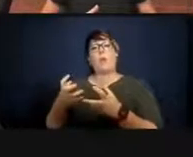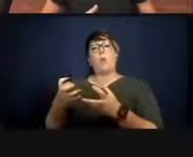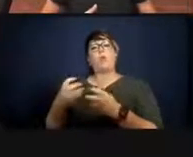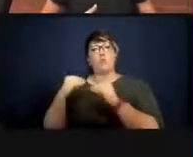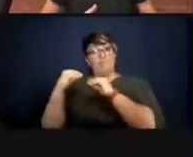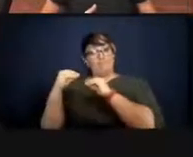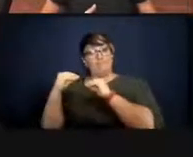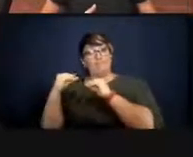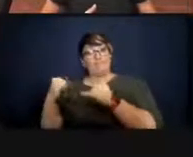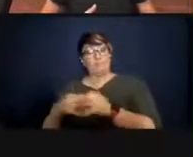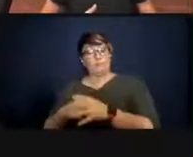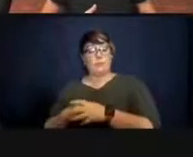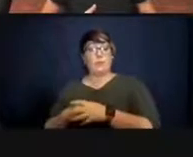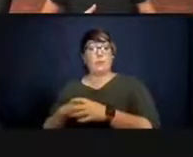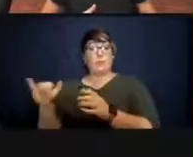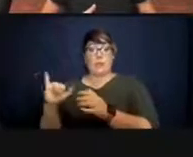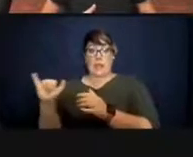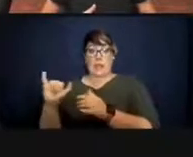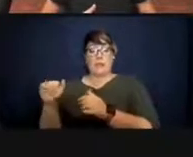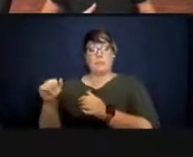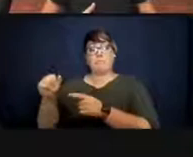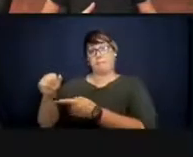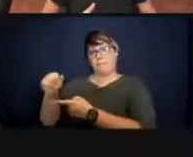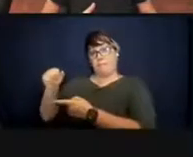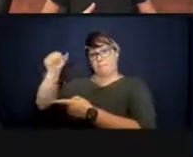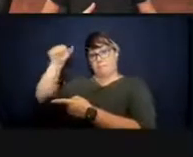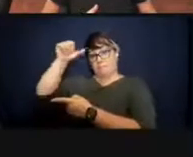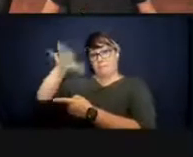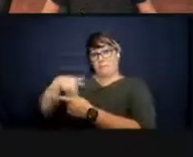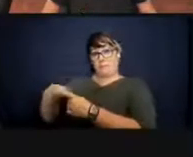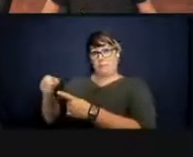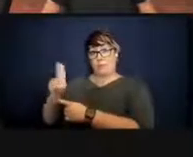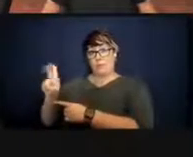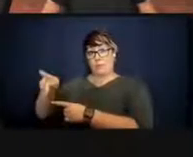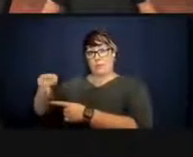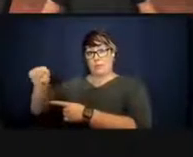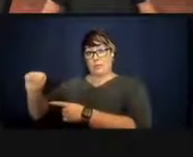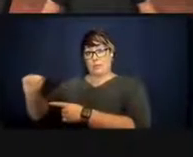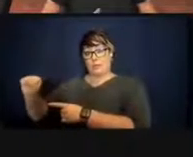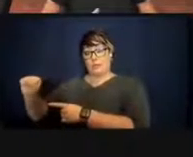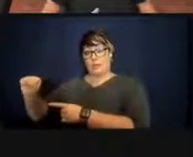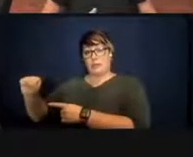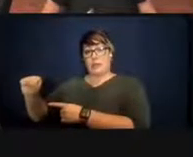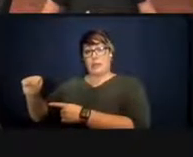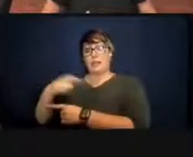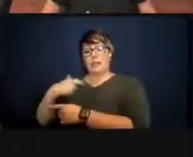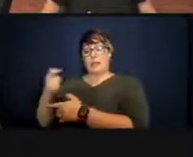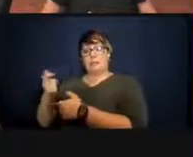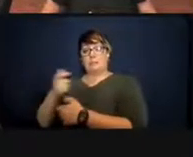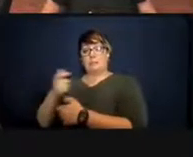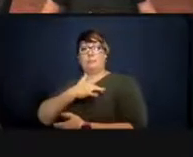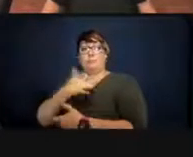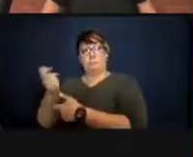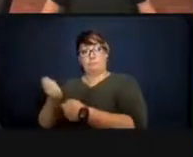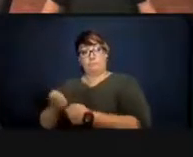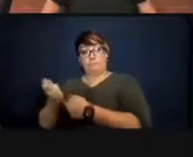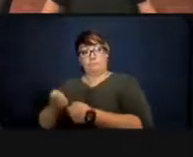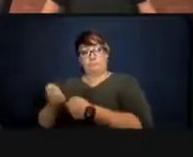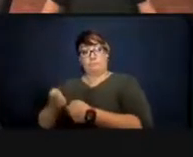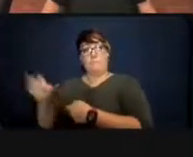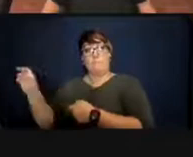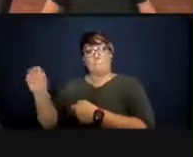lakini vile vile kuna mvuto wa aina fulani ambao uvutia watu hawa wakataka kuja